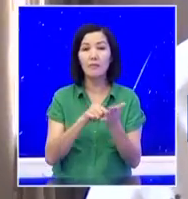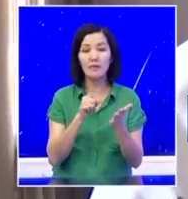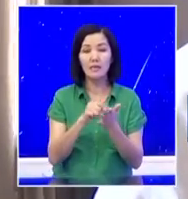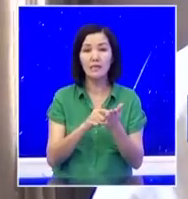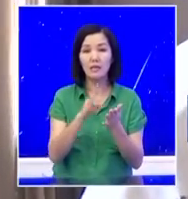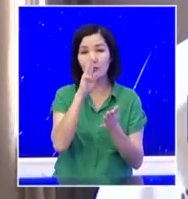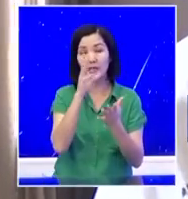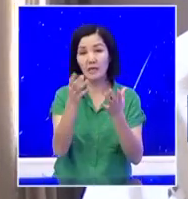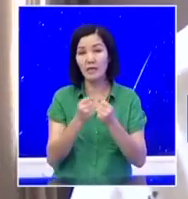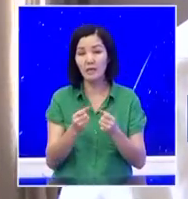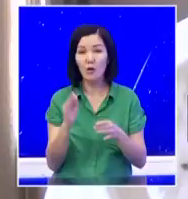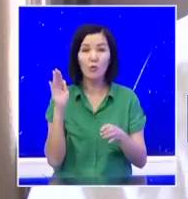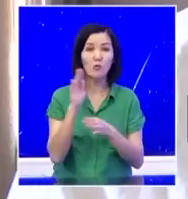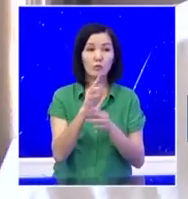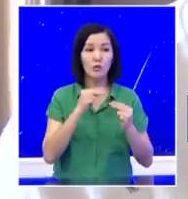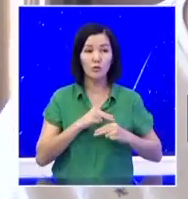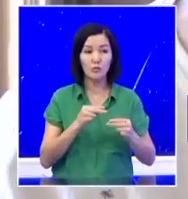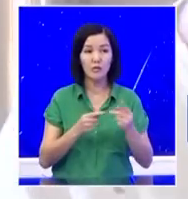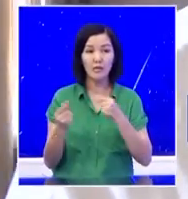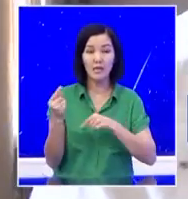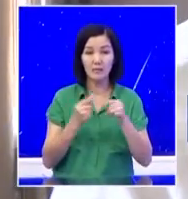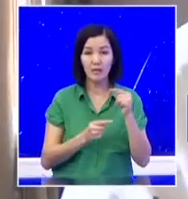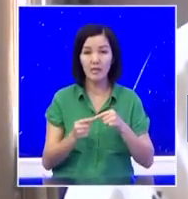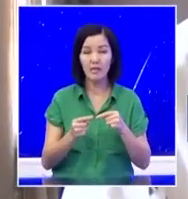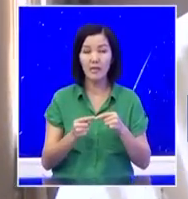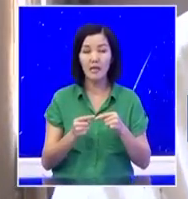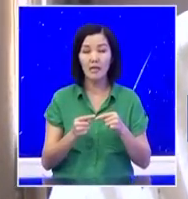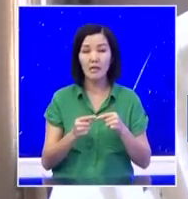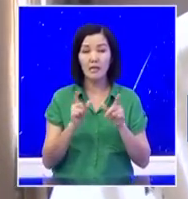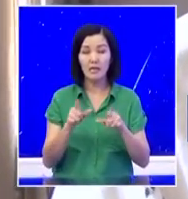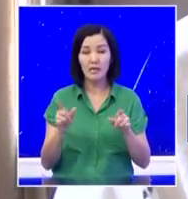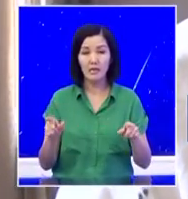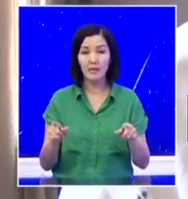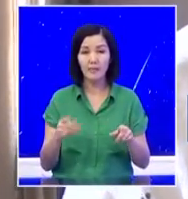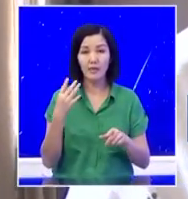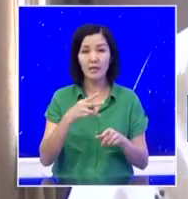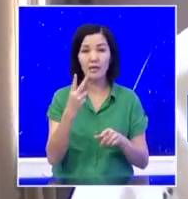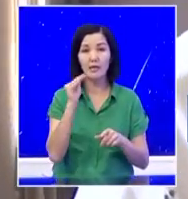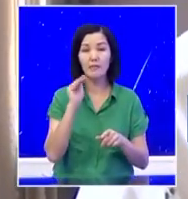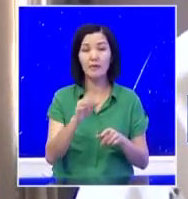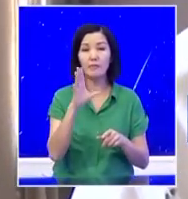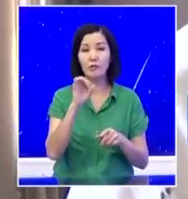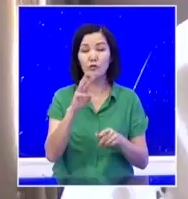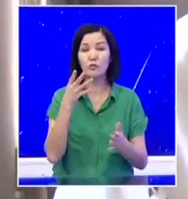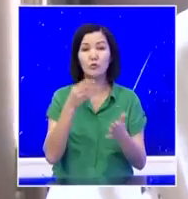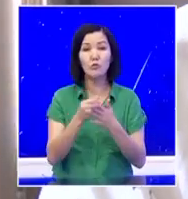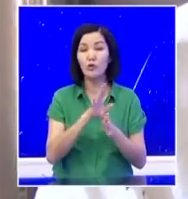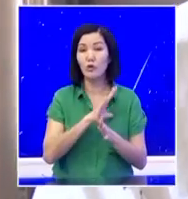алады және қосымша жұмыс жасайды жеке кәсіпкерлерге. Олардың екінші жаңа 42 500-дері төленбей